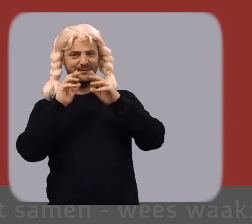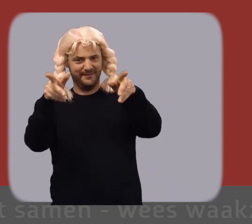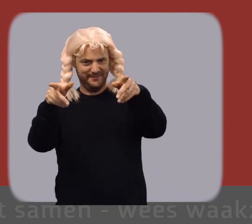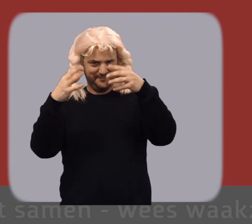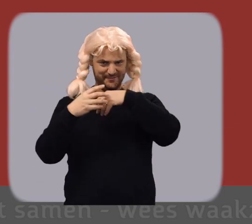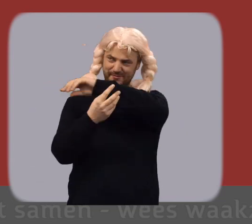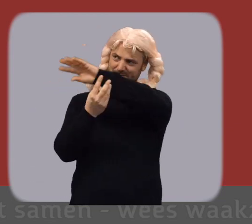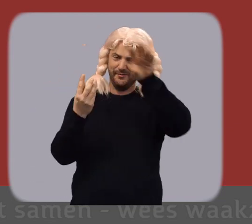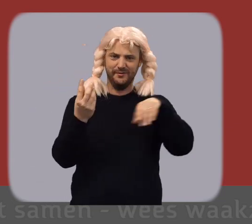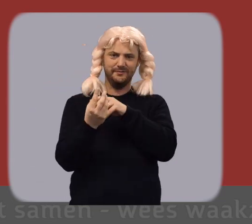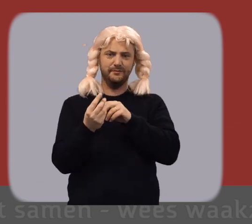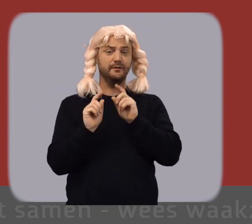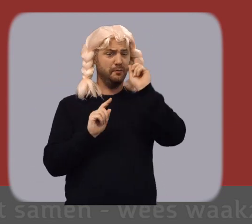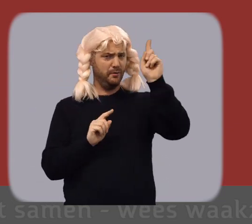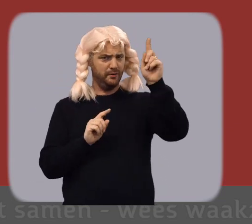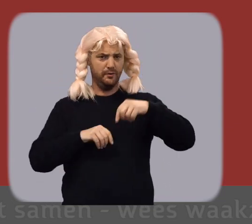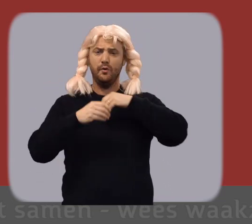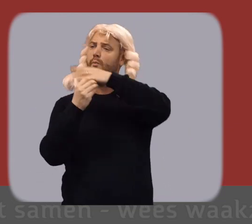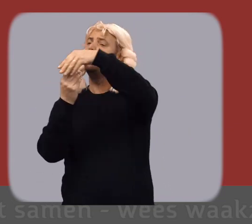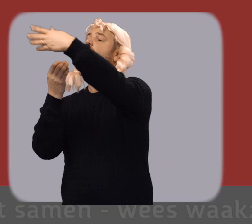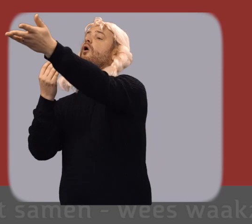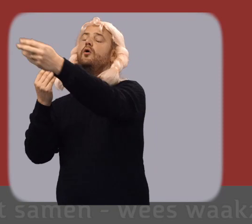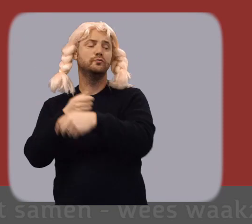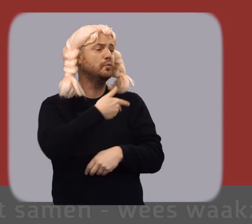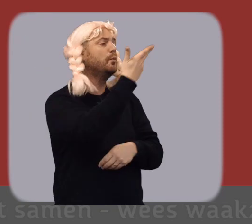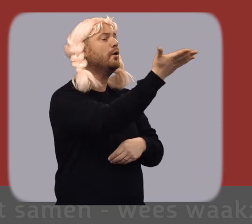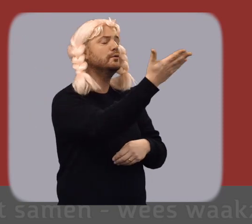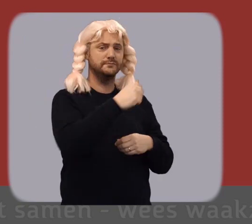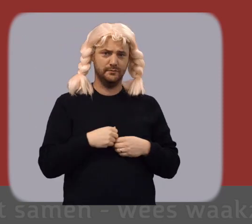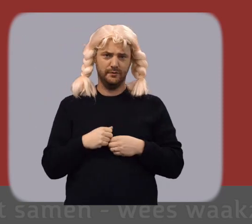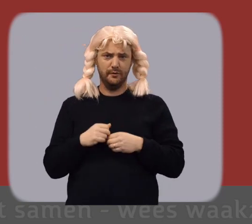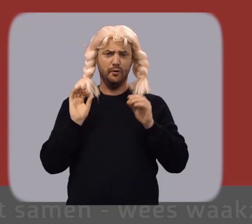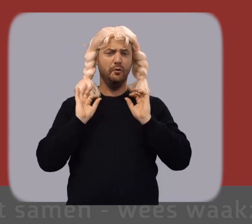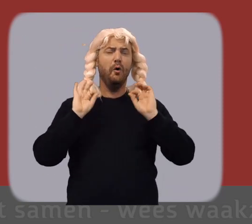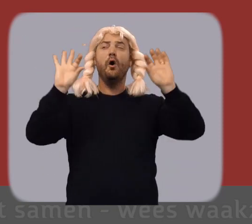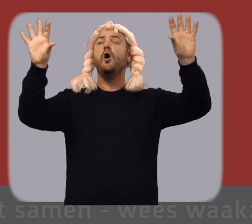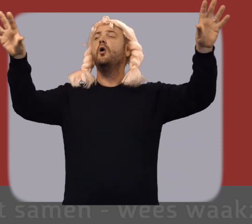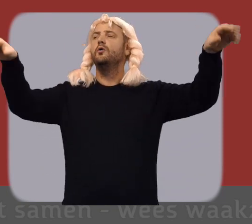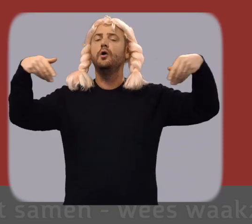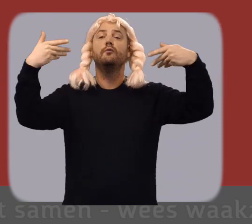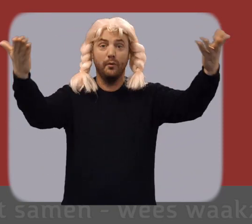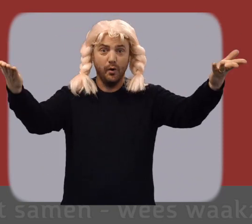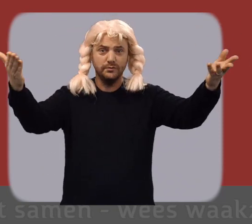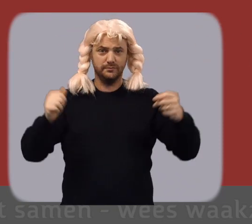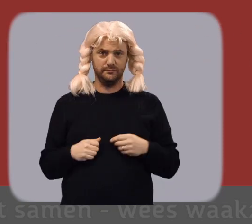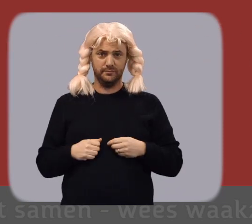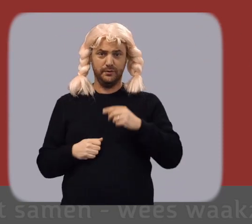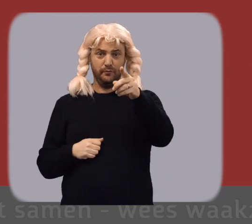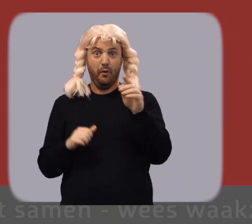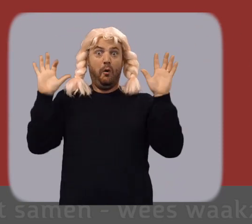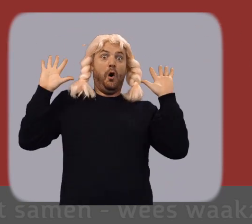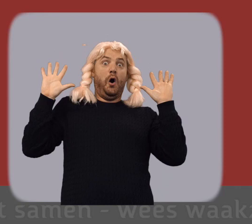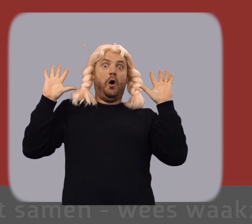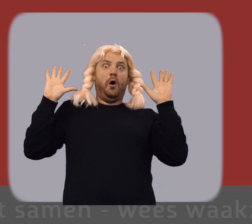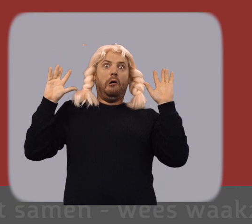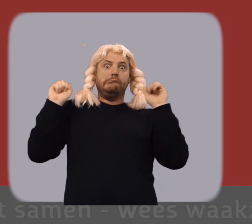Landgenoten, ik heb een belangrijke boodschap voor u. Een ongelooflijke boodschap die u versteld zal